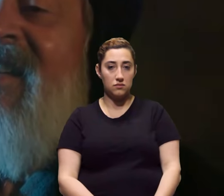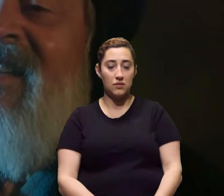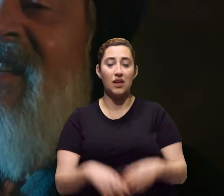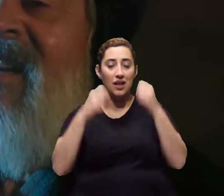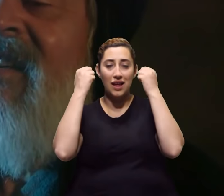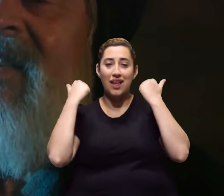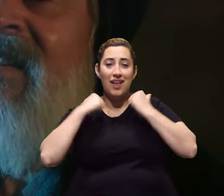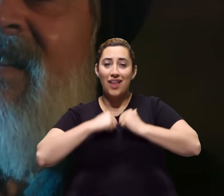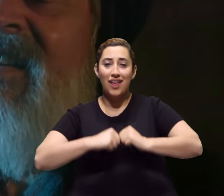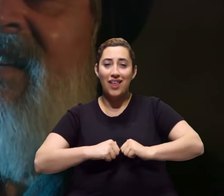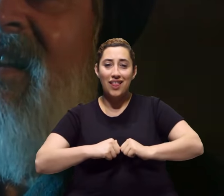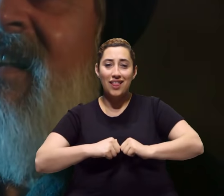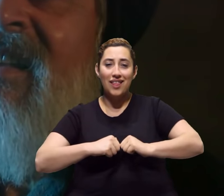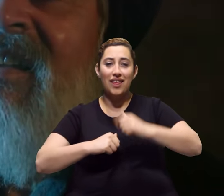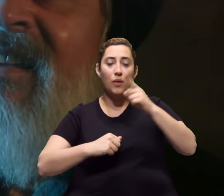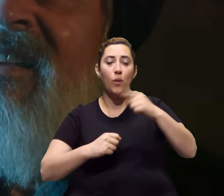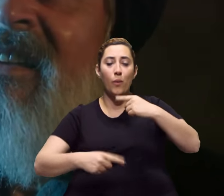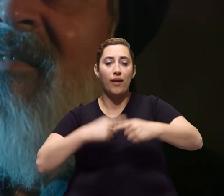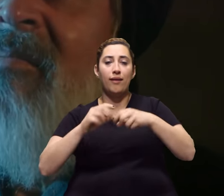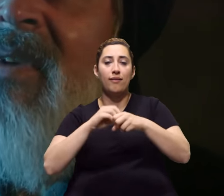Giydiğin hilafet değil.